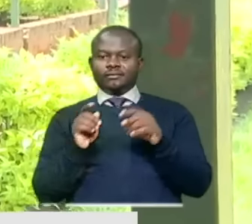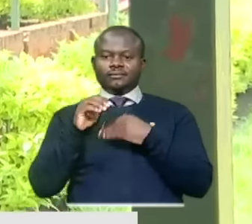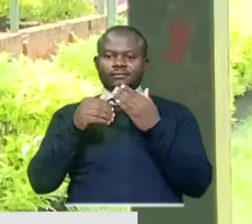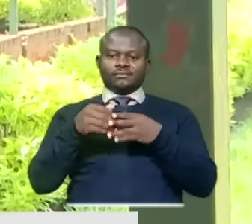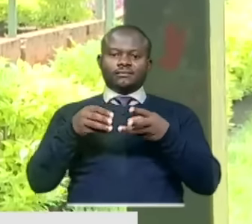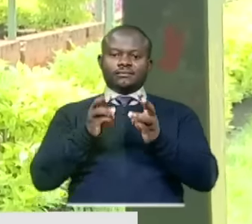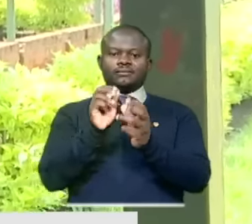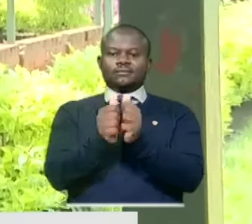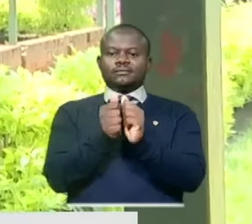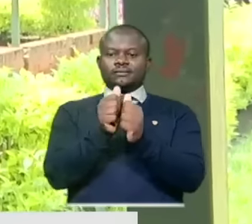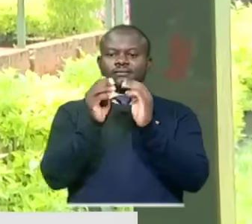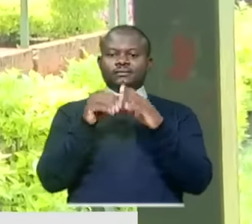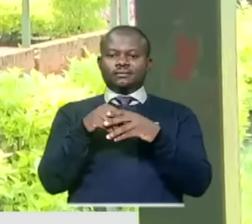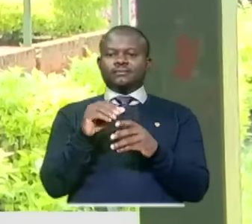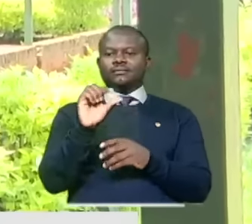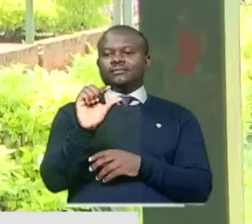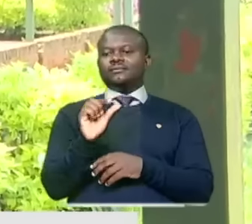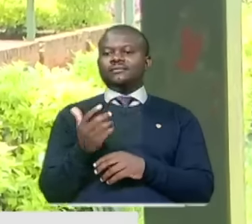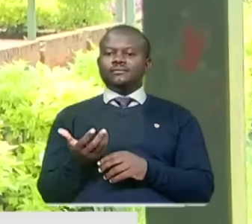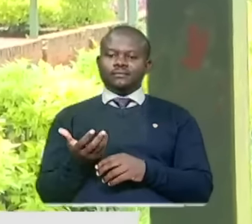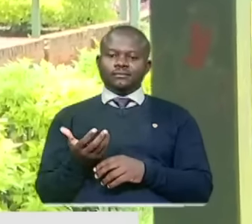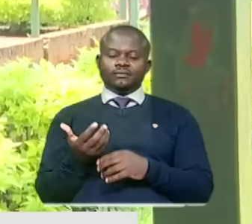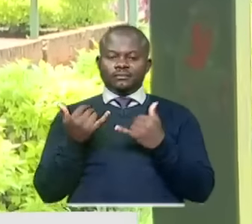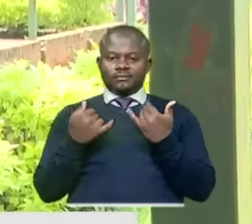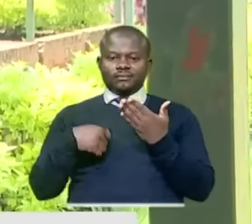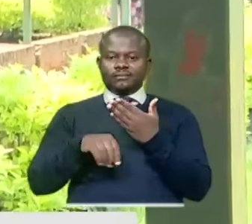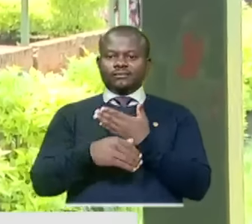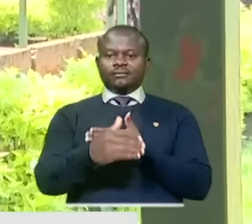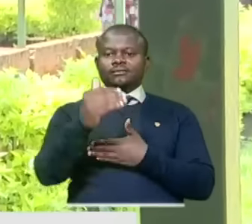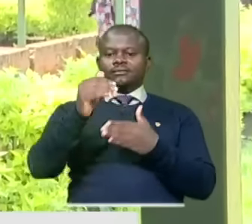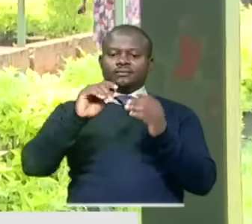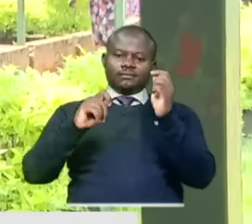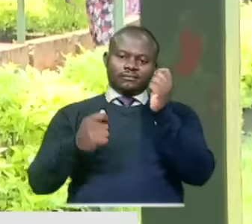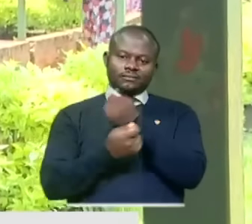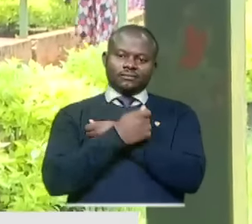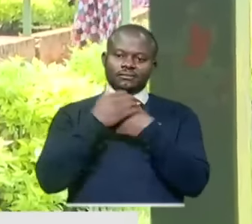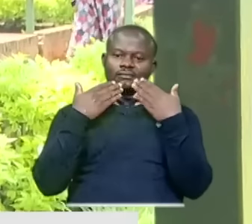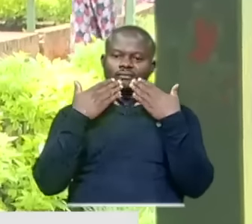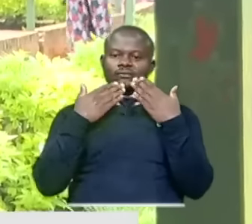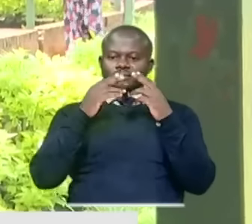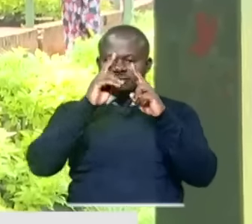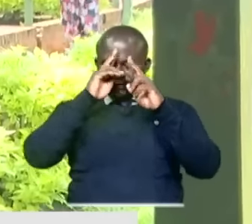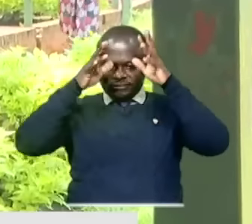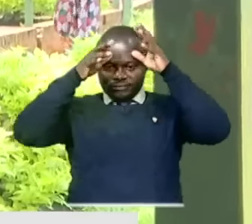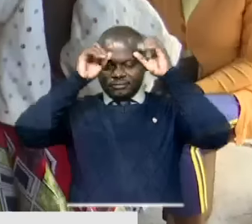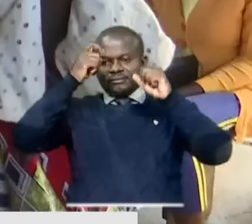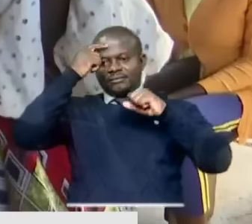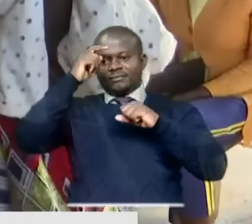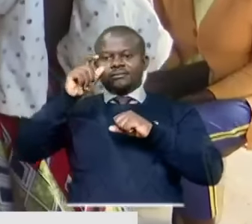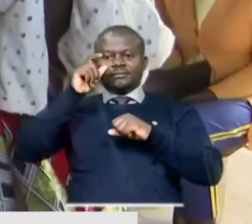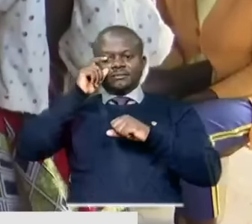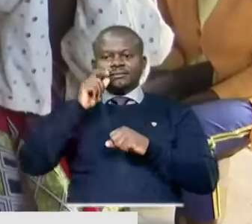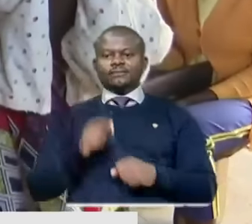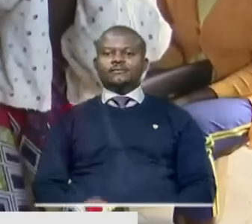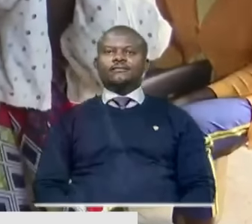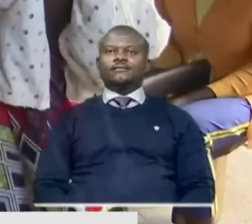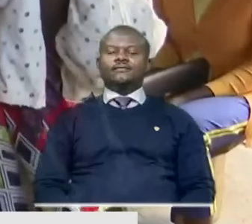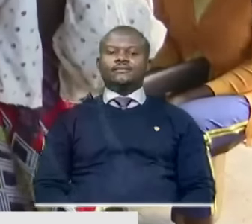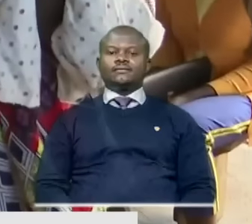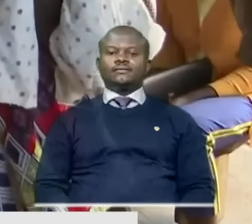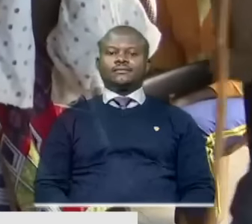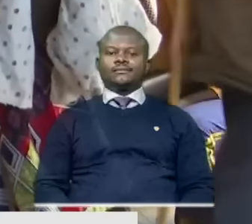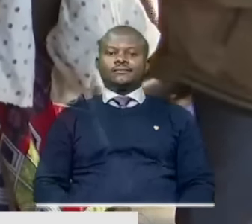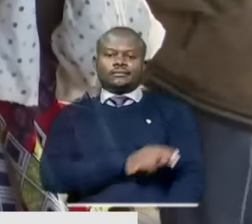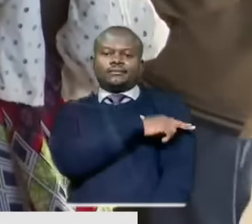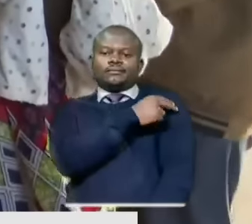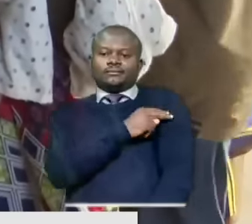bwo kwiyaranja muri make. None ibintu bigiye guhinduka, turashimira umukuru w'igihugu cyacu Paul Kagame. Ibitaro